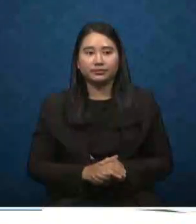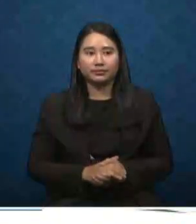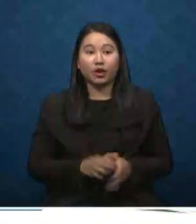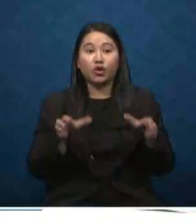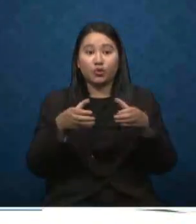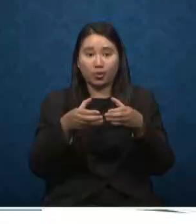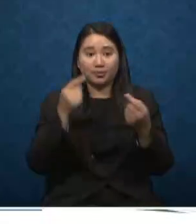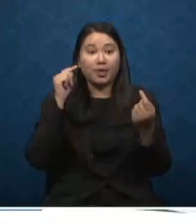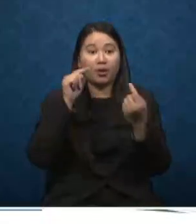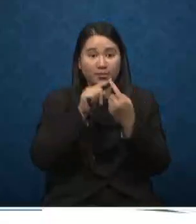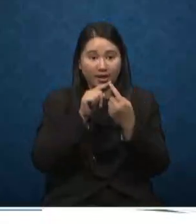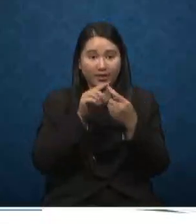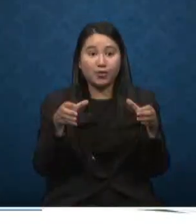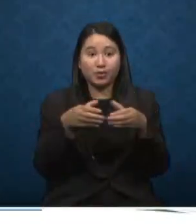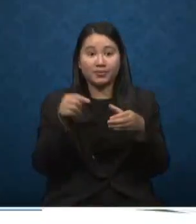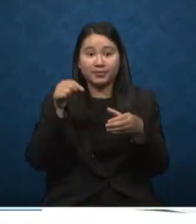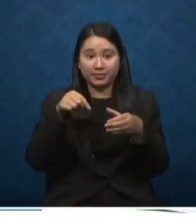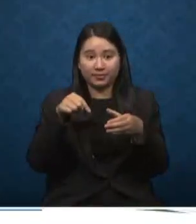ป้าหมายที่จะ